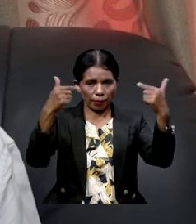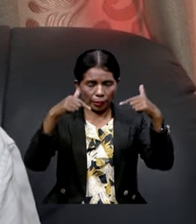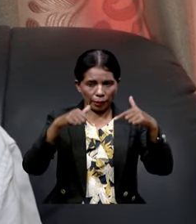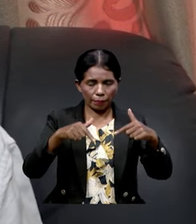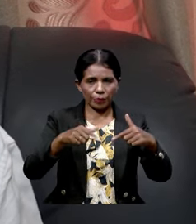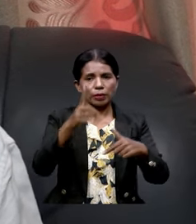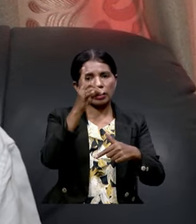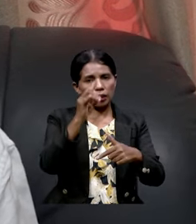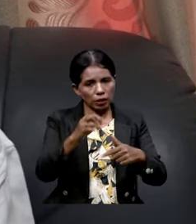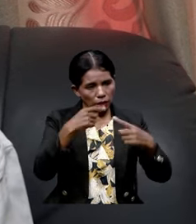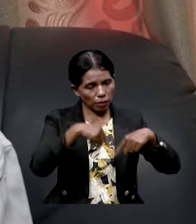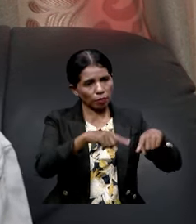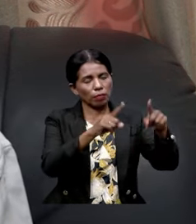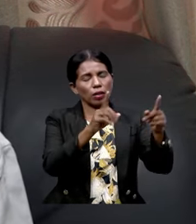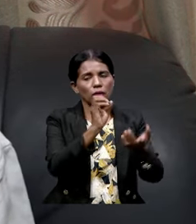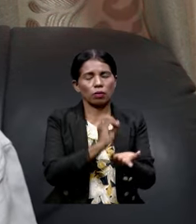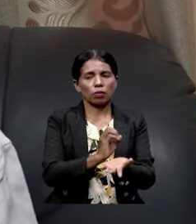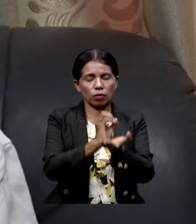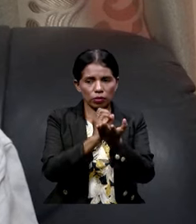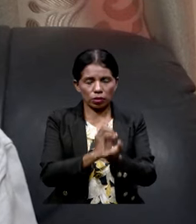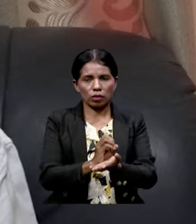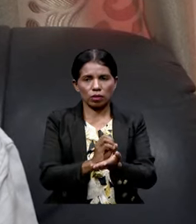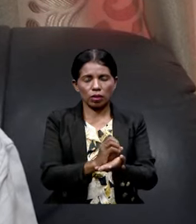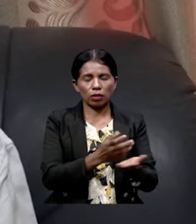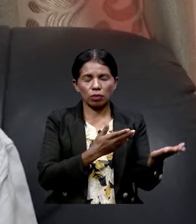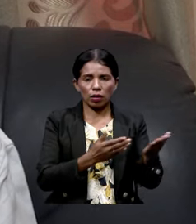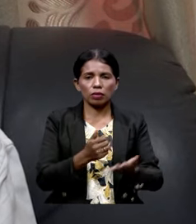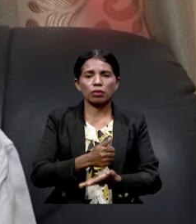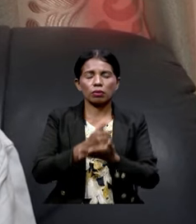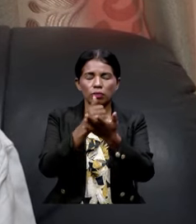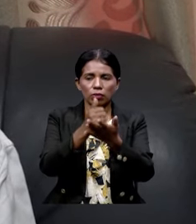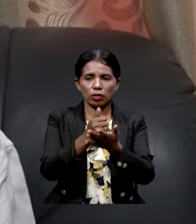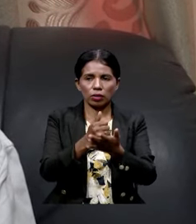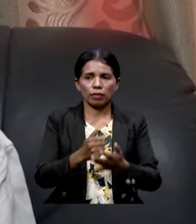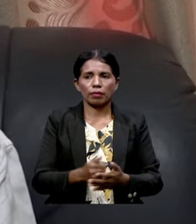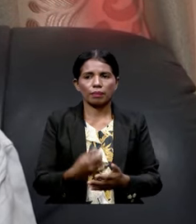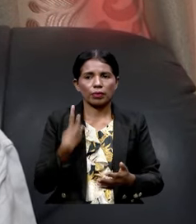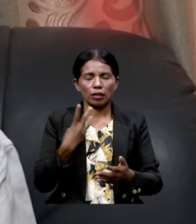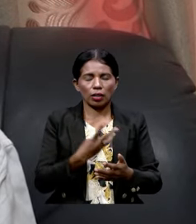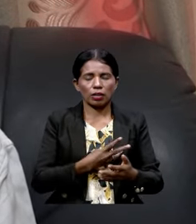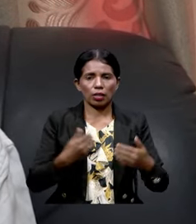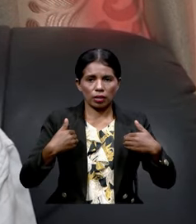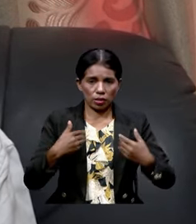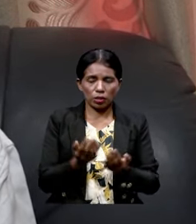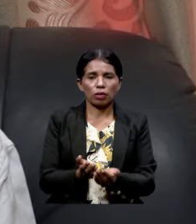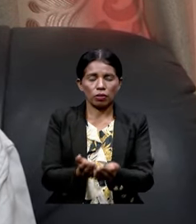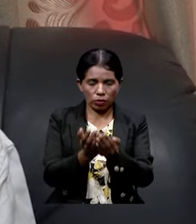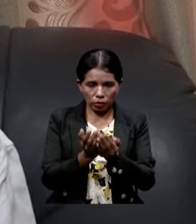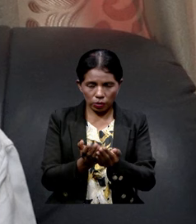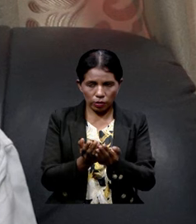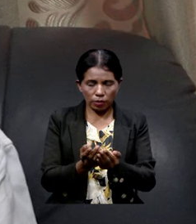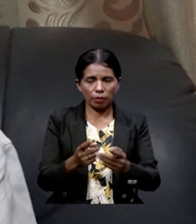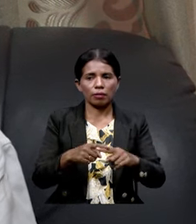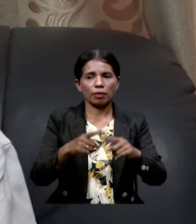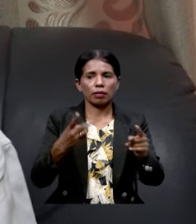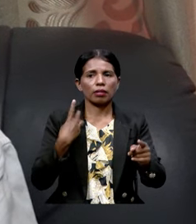Usi dili bai o ecusi. Connettività aerea. Tambe ita connettività terrestre ne ha ela. Connettività